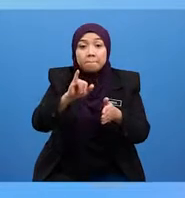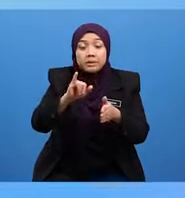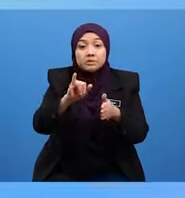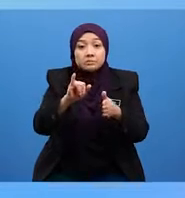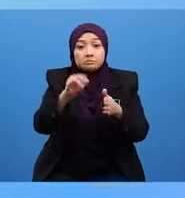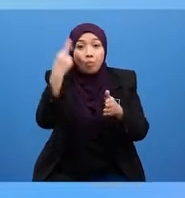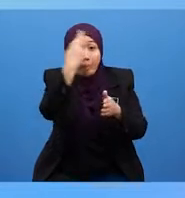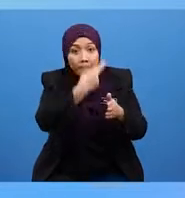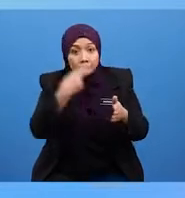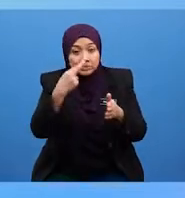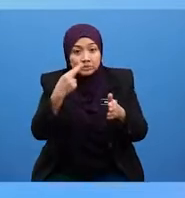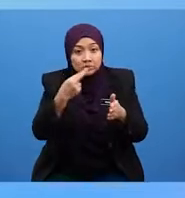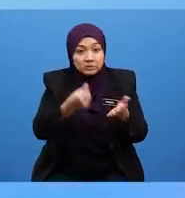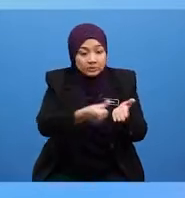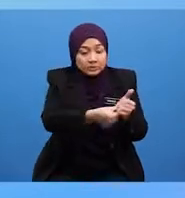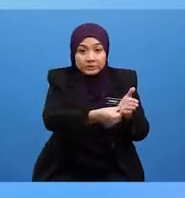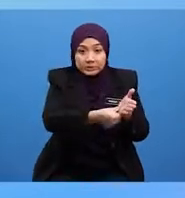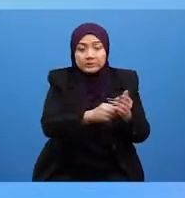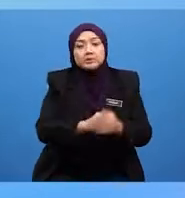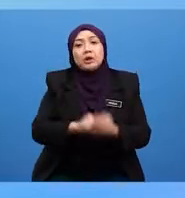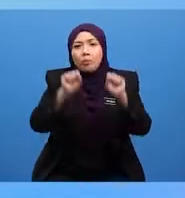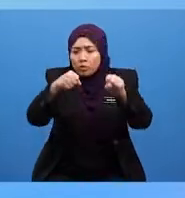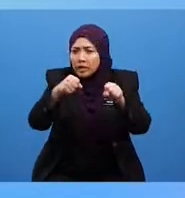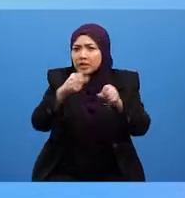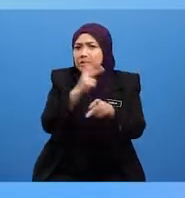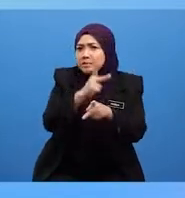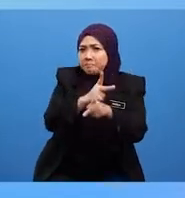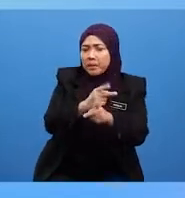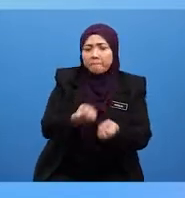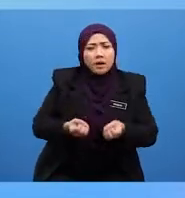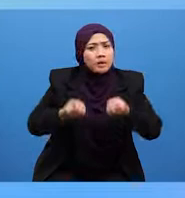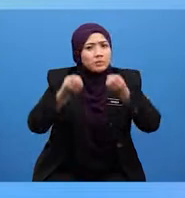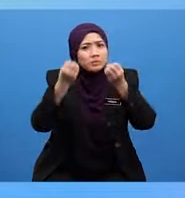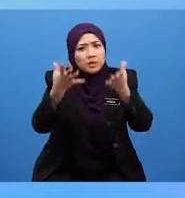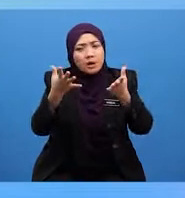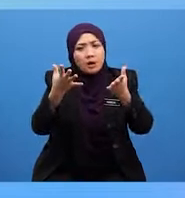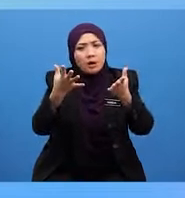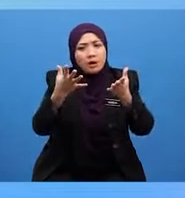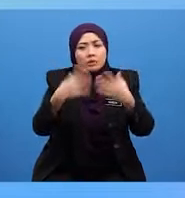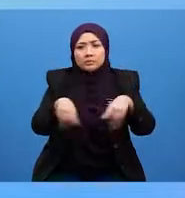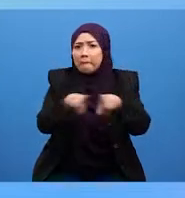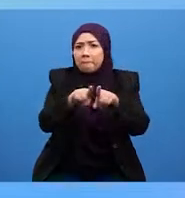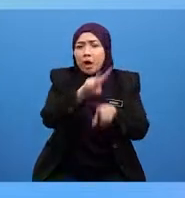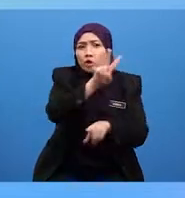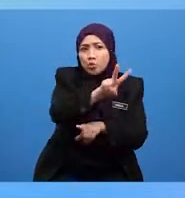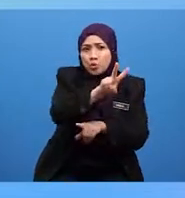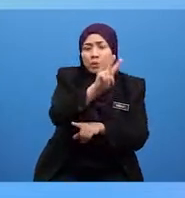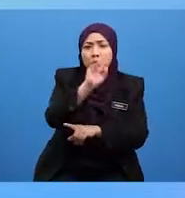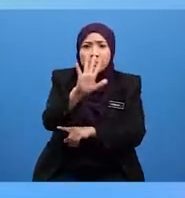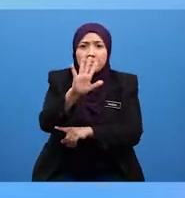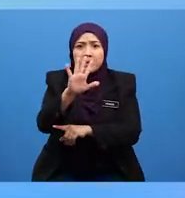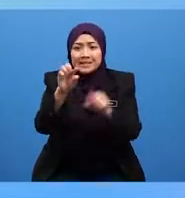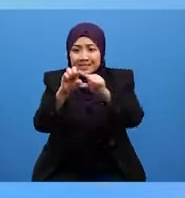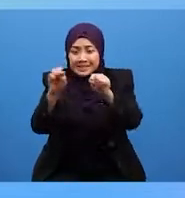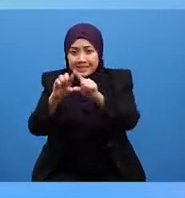berupaya menyimpan maklumat setanding 25 keping DVD